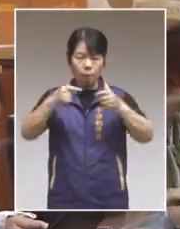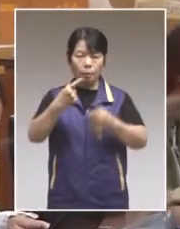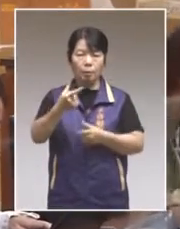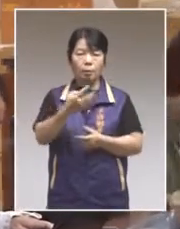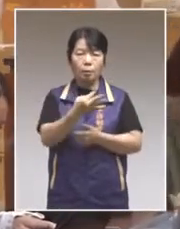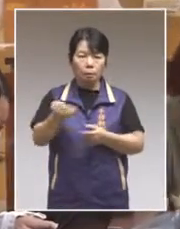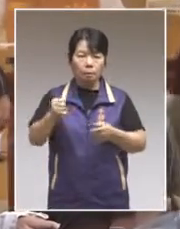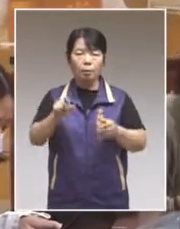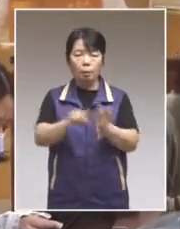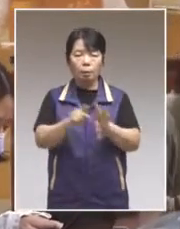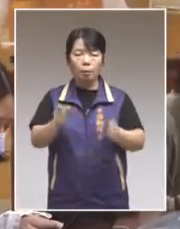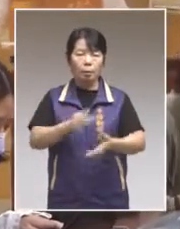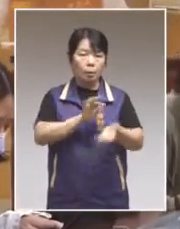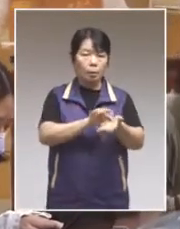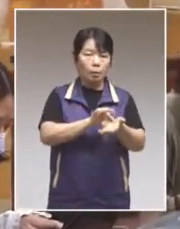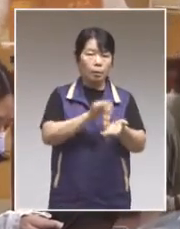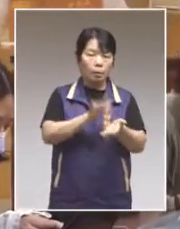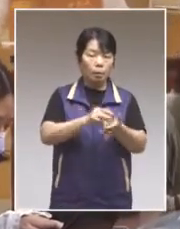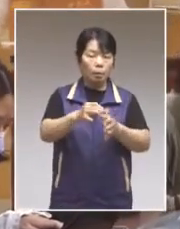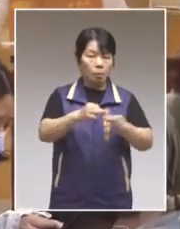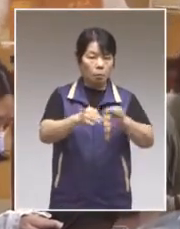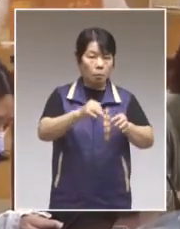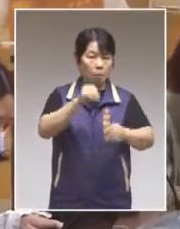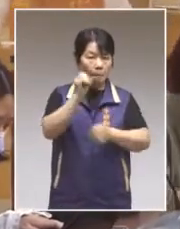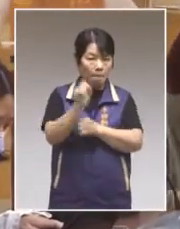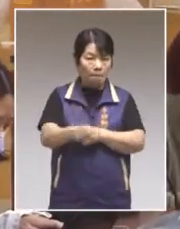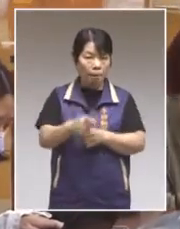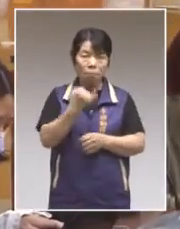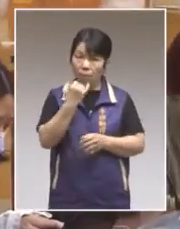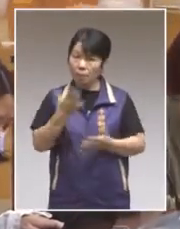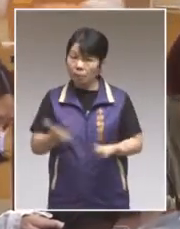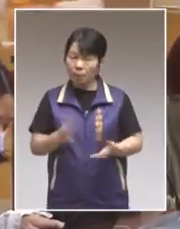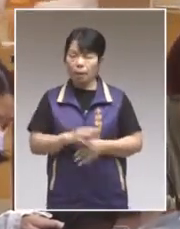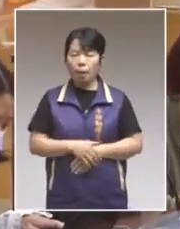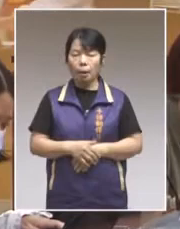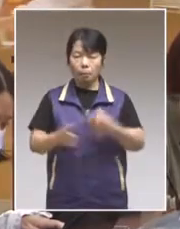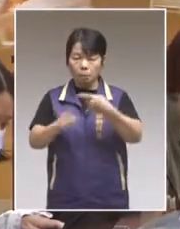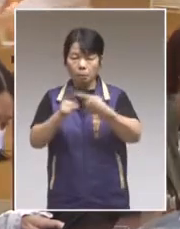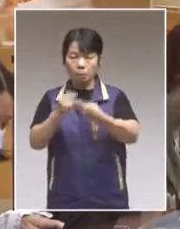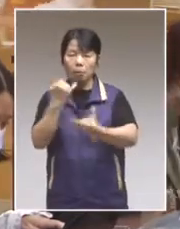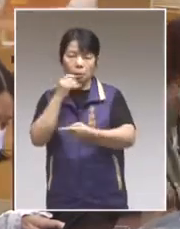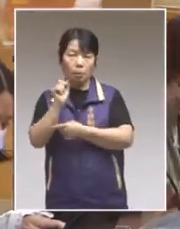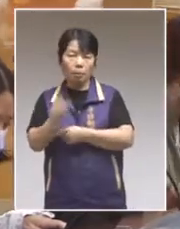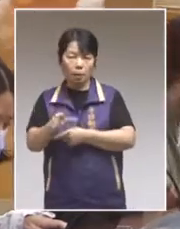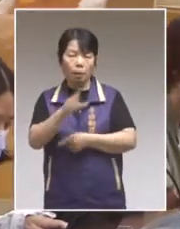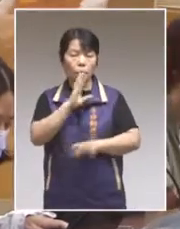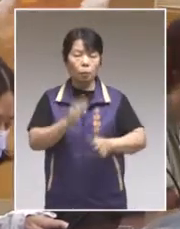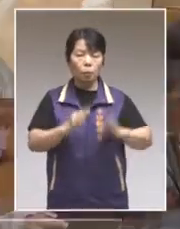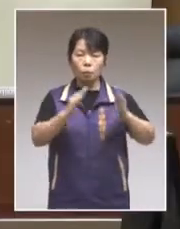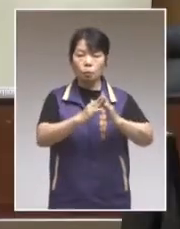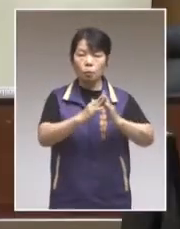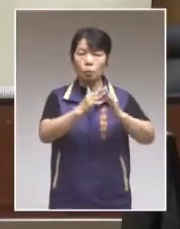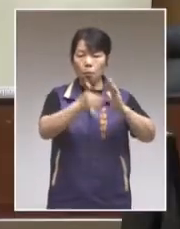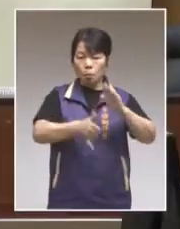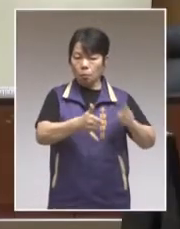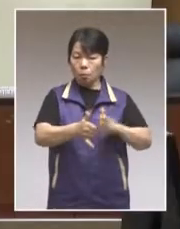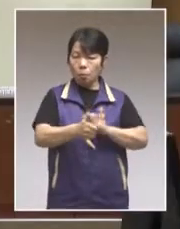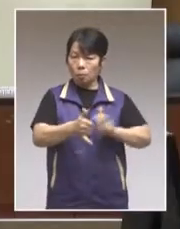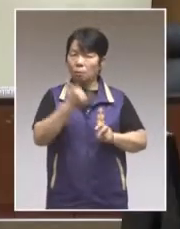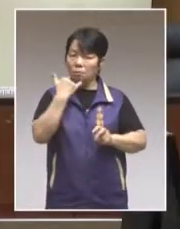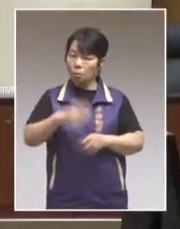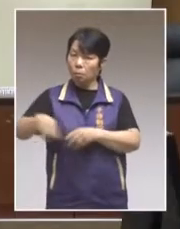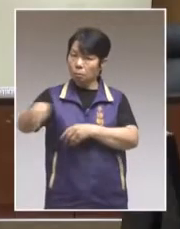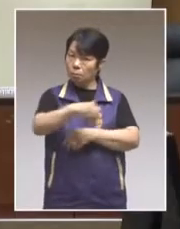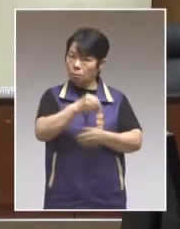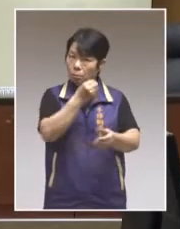得到？然后是否确诊者才能买？然后居家照护的部分可以做配送吗？ 好，谢谢，我请潘基正说明。